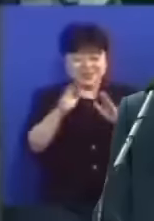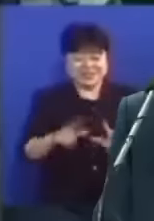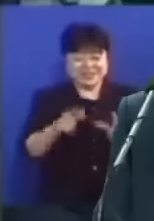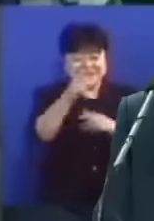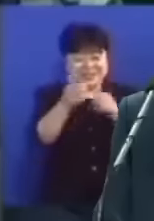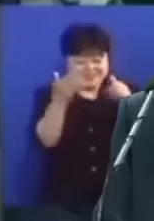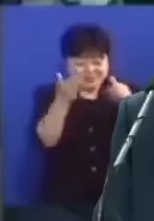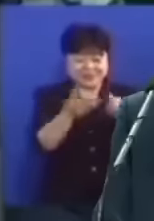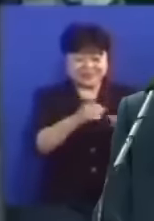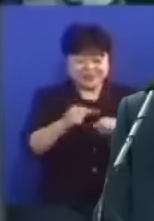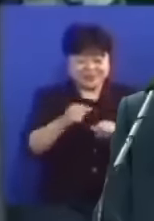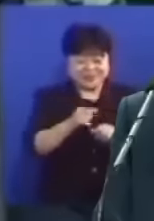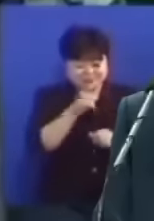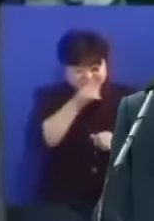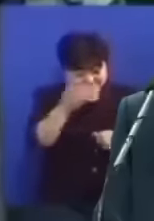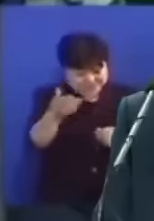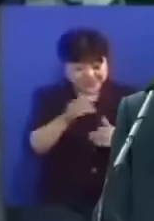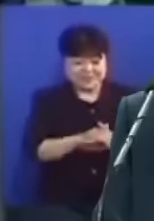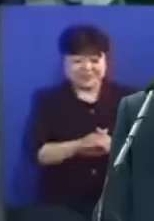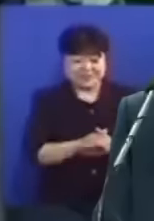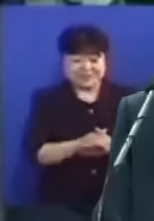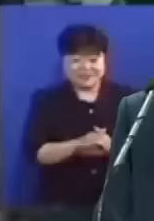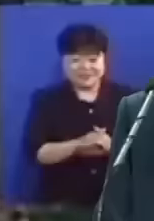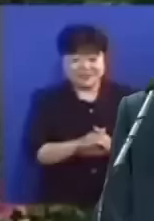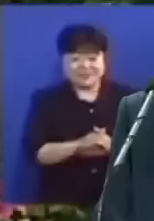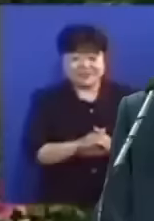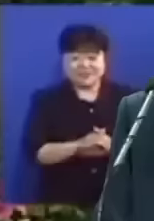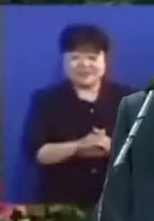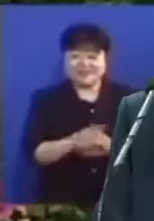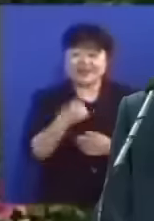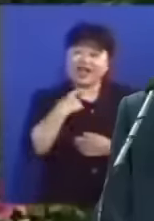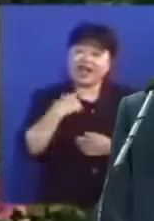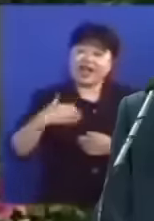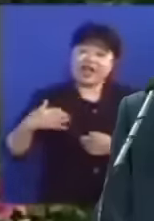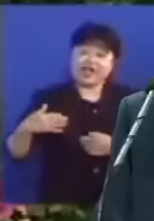오늘날도 하나님이 그렇게 역사할까요? 글쎄 안 해봤으니까 모르겠어요.